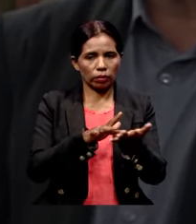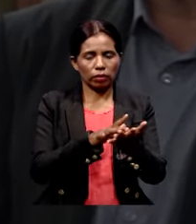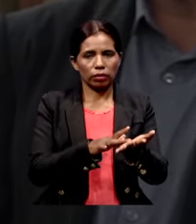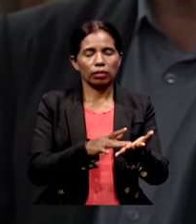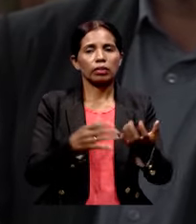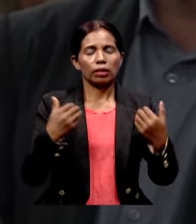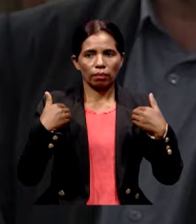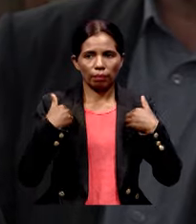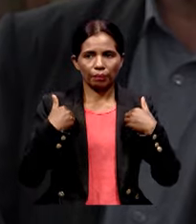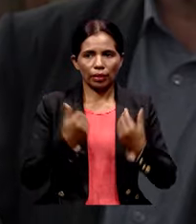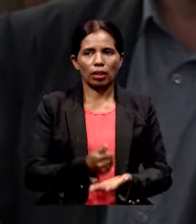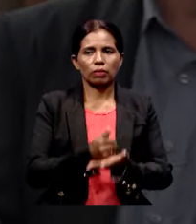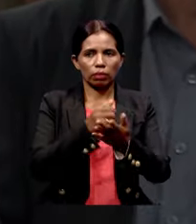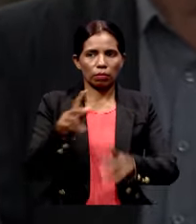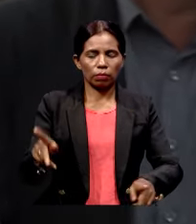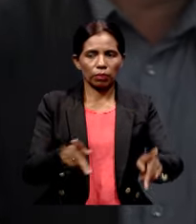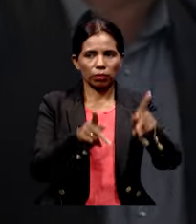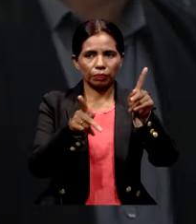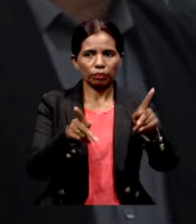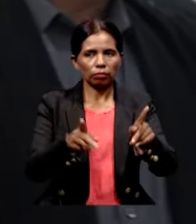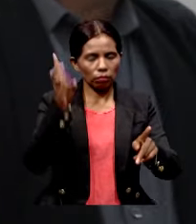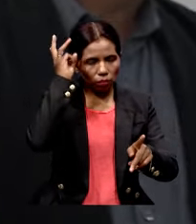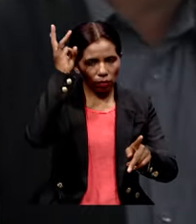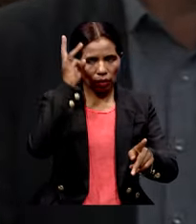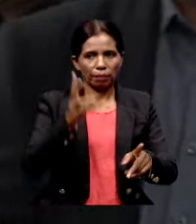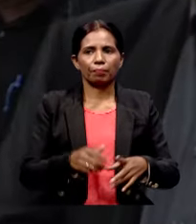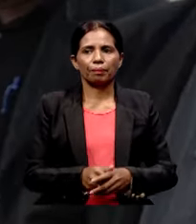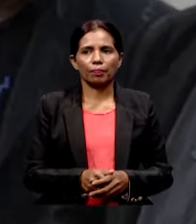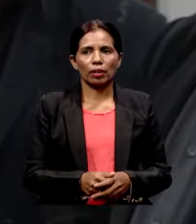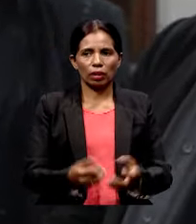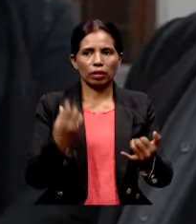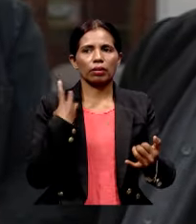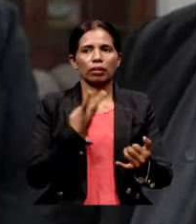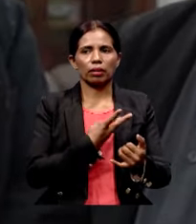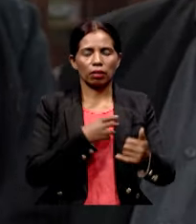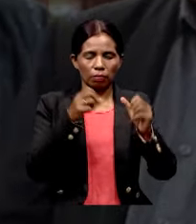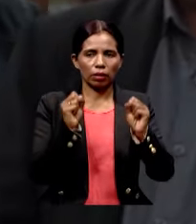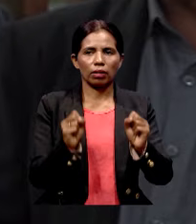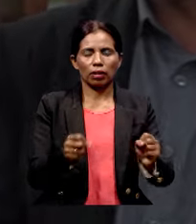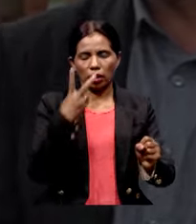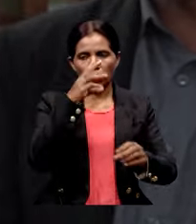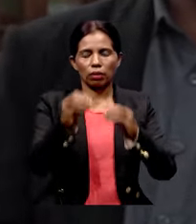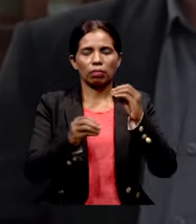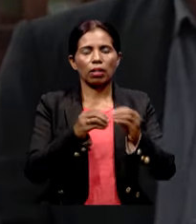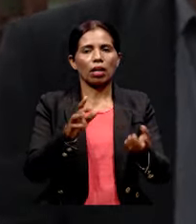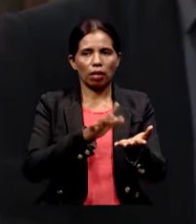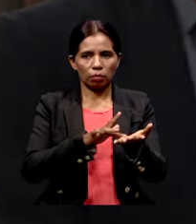atau responde ba publika ni preocupação durante ni agora ita beleona resolve ai moruk